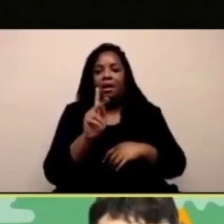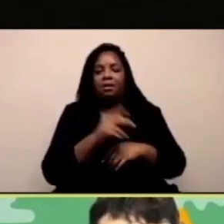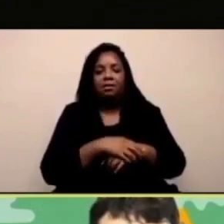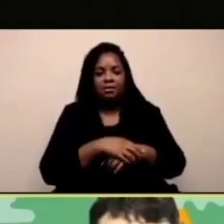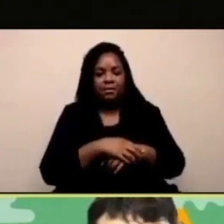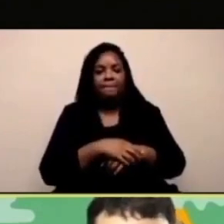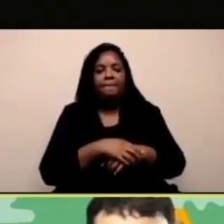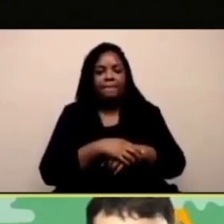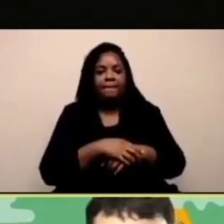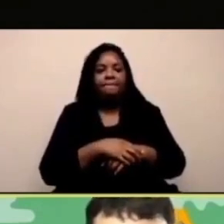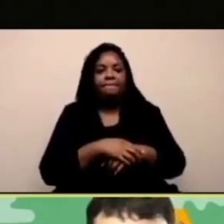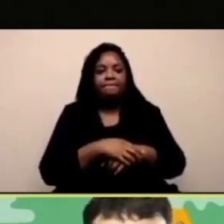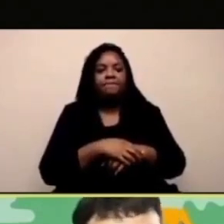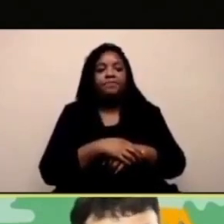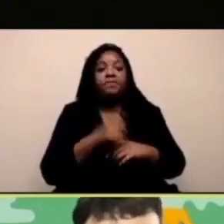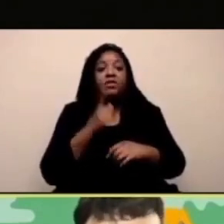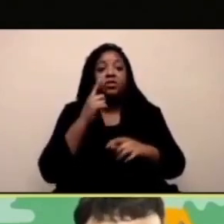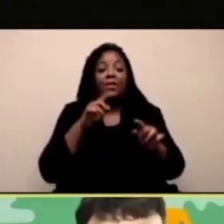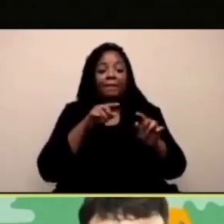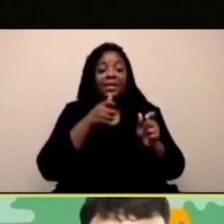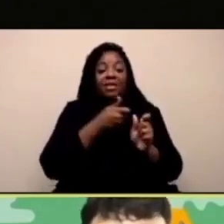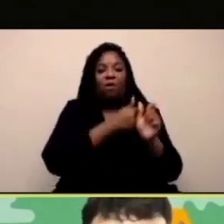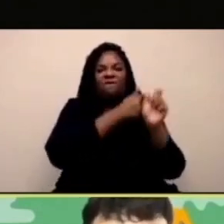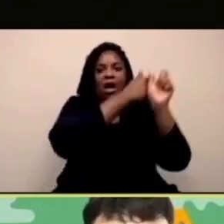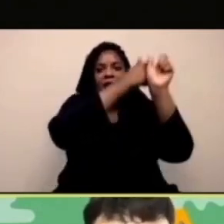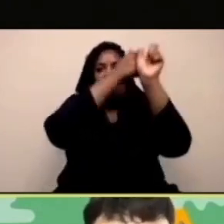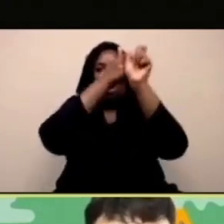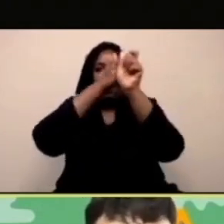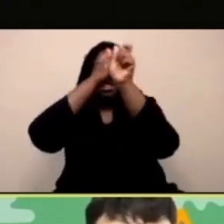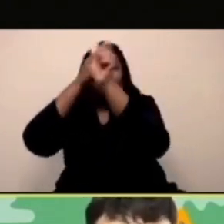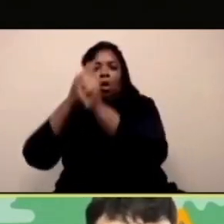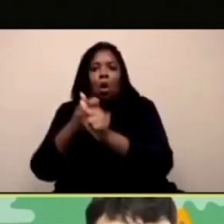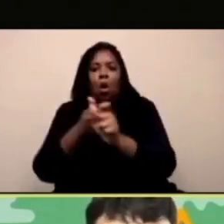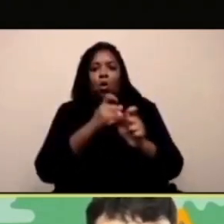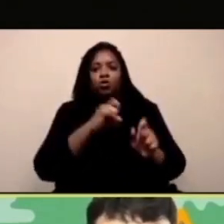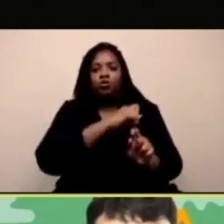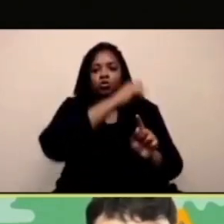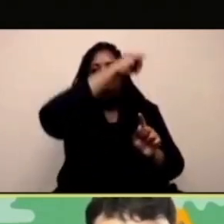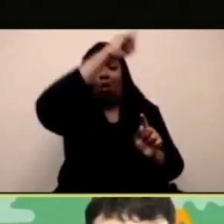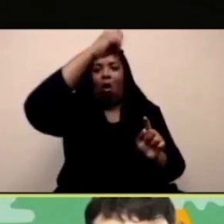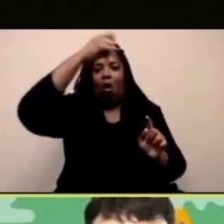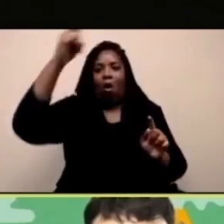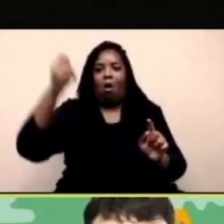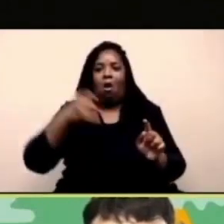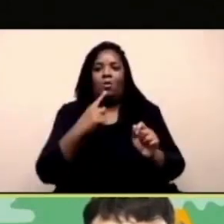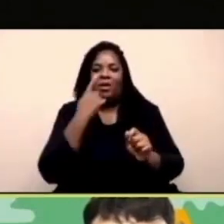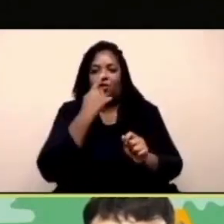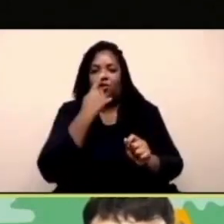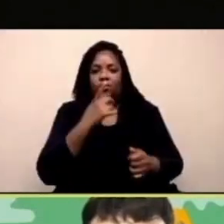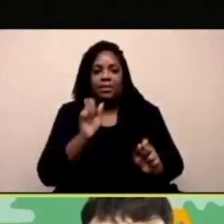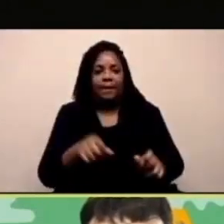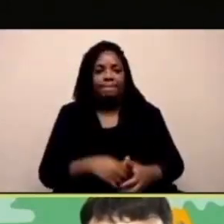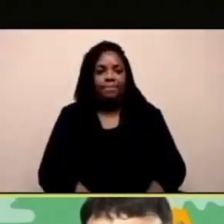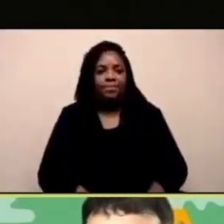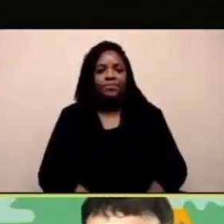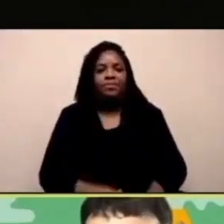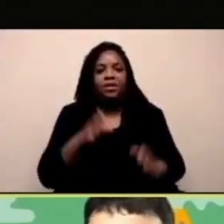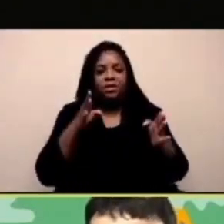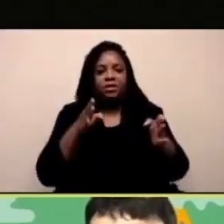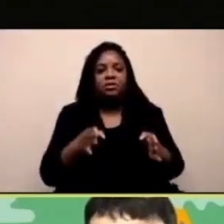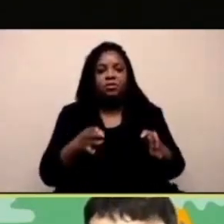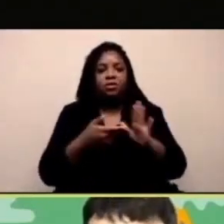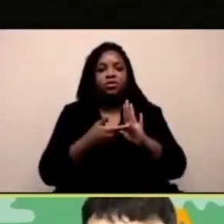フェース戦神を使った後事例を紹介しますこちらはその後スタンプ